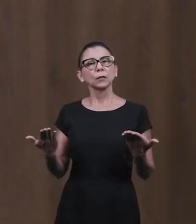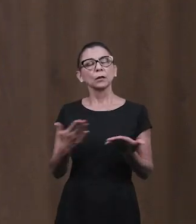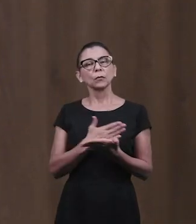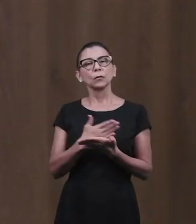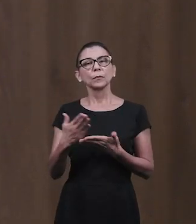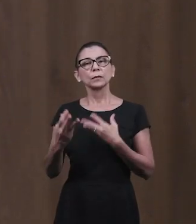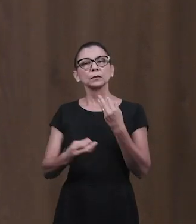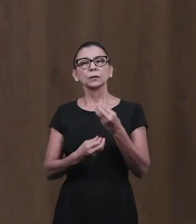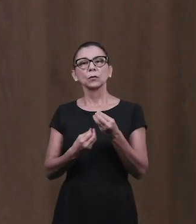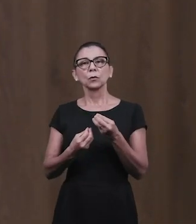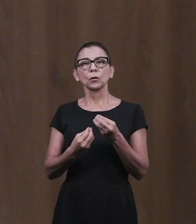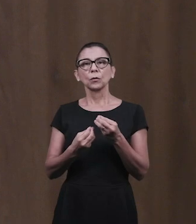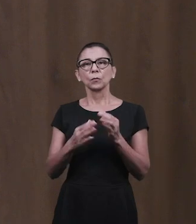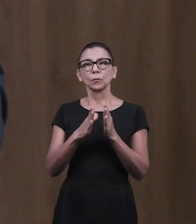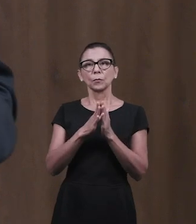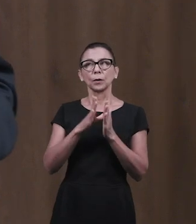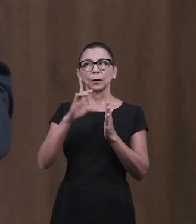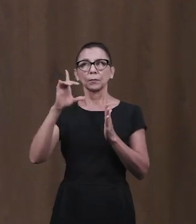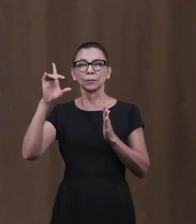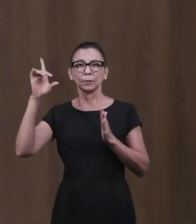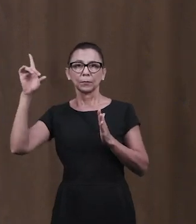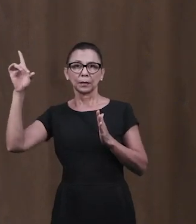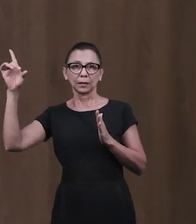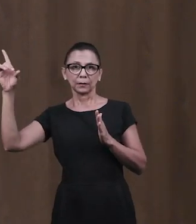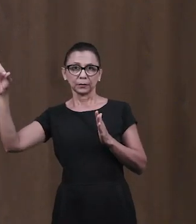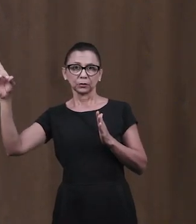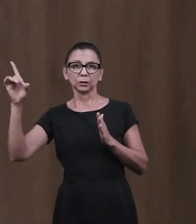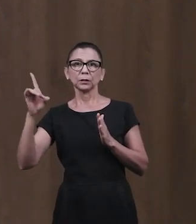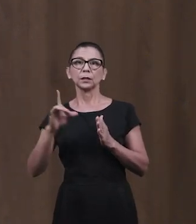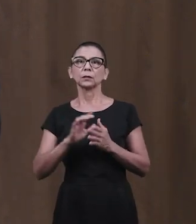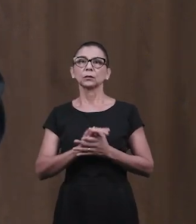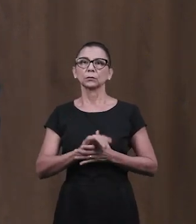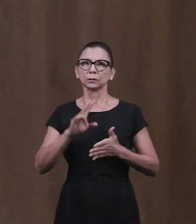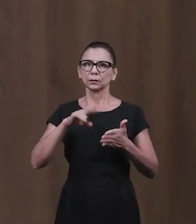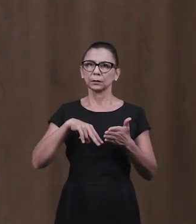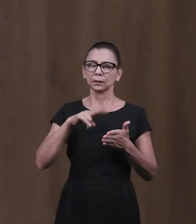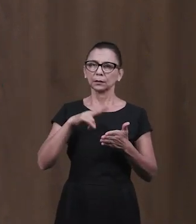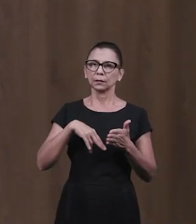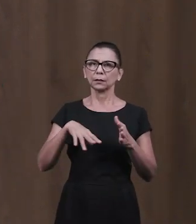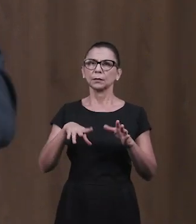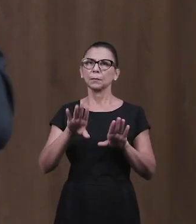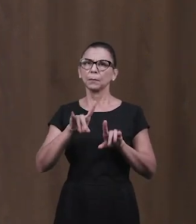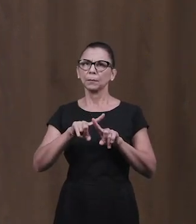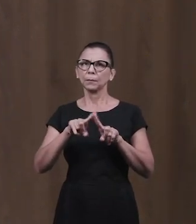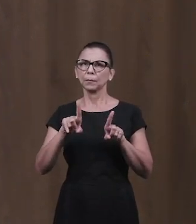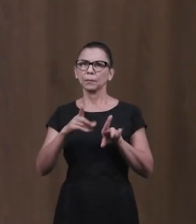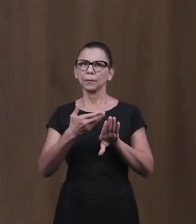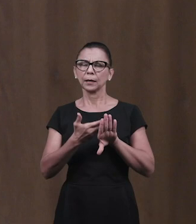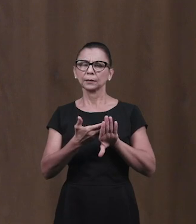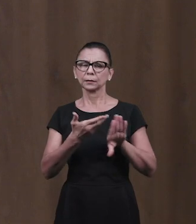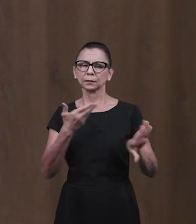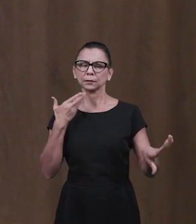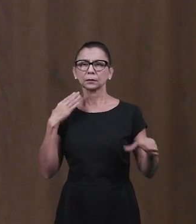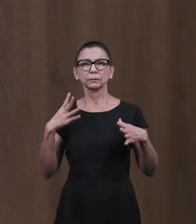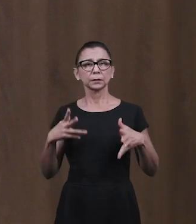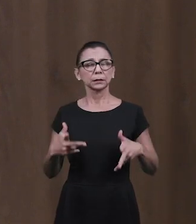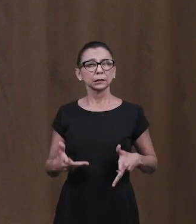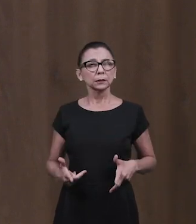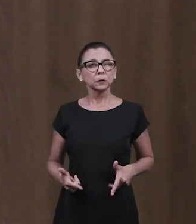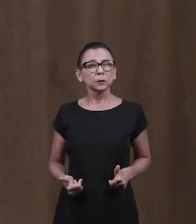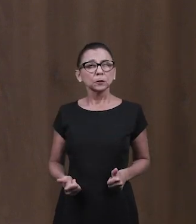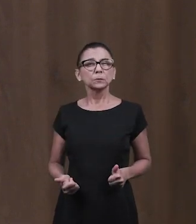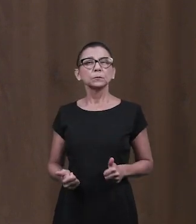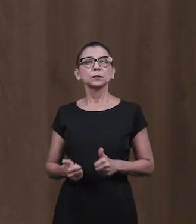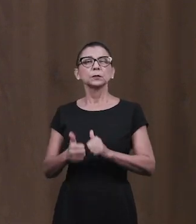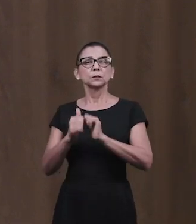doit se faire à partir de la parole de Dieu maintenant, avec une vie de sanctification, de